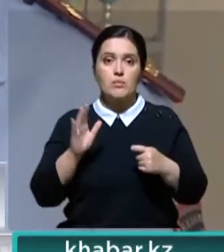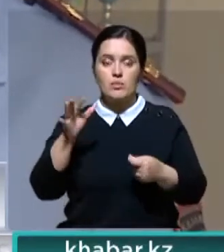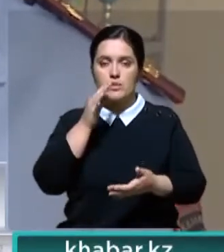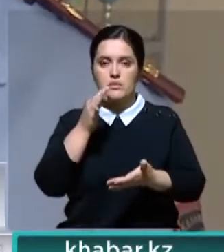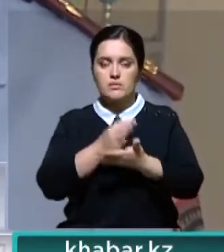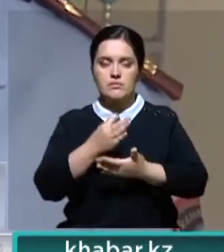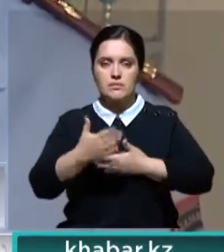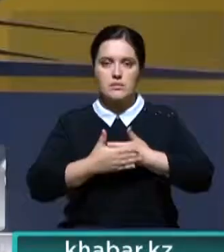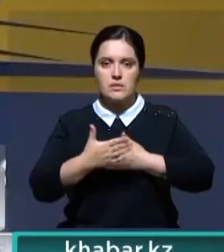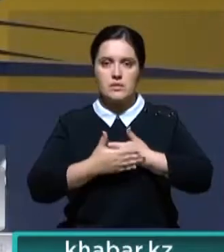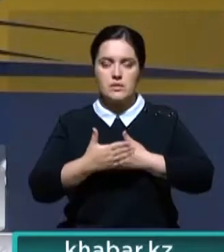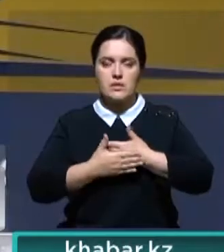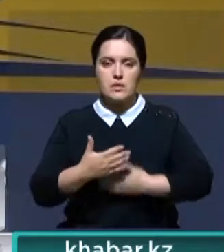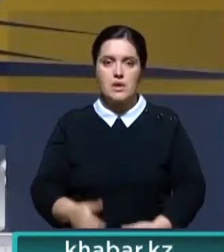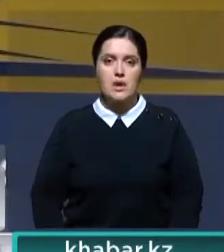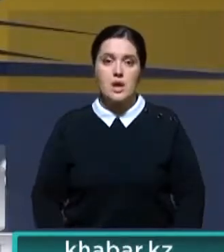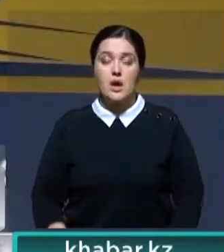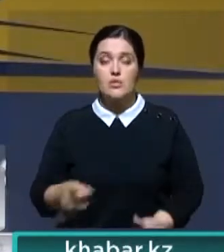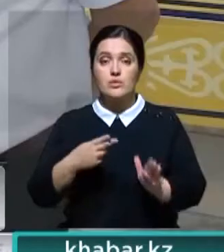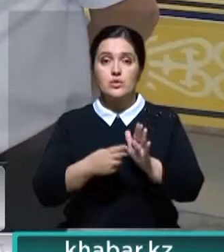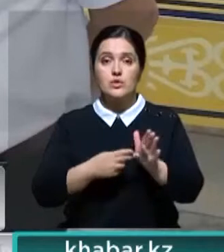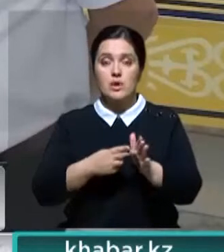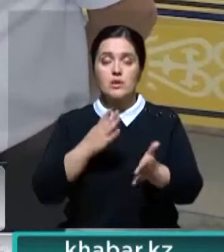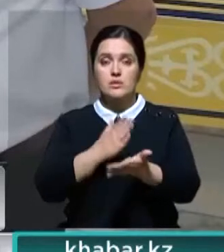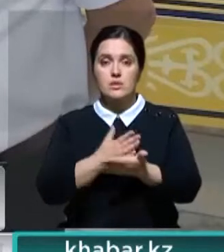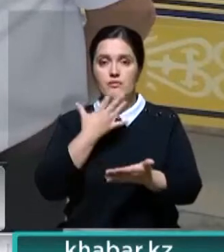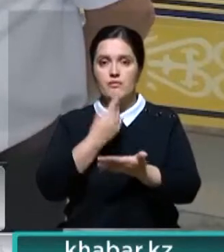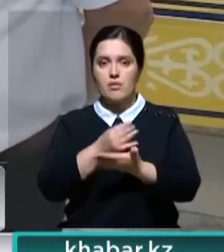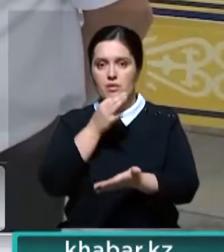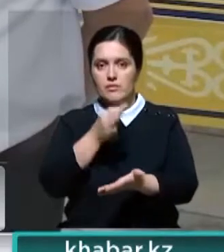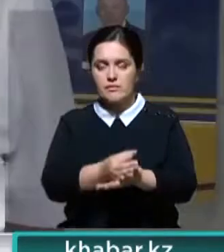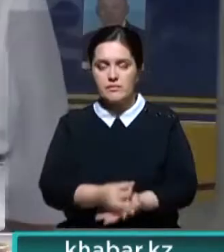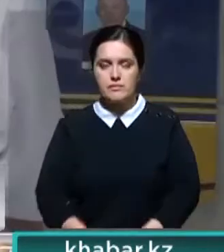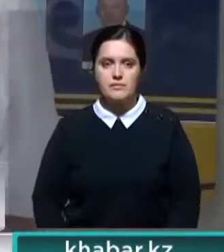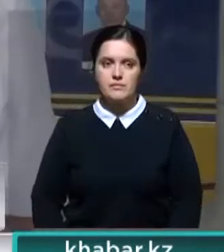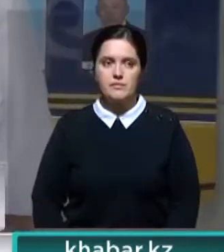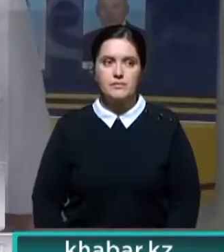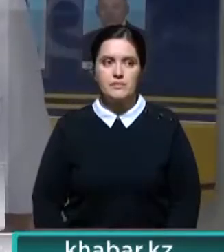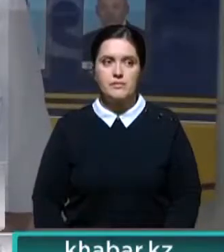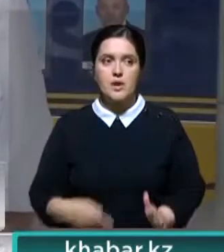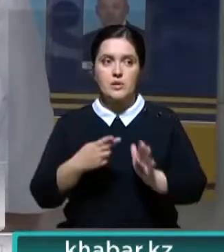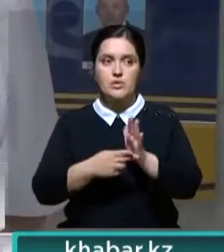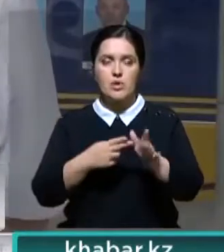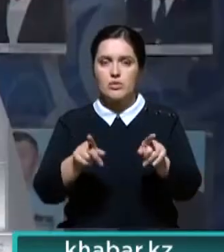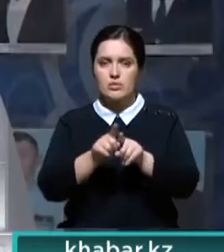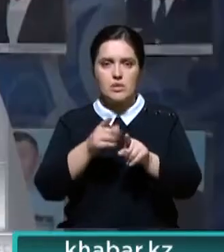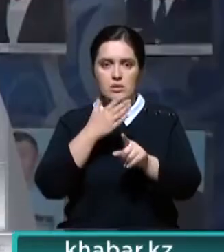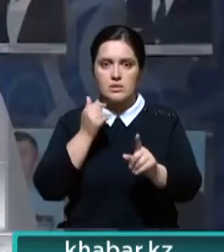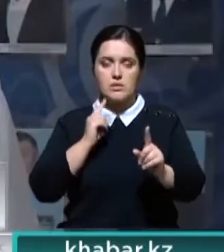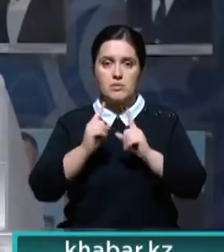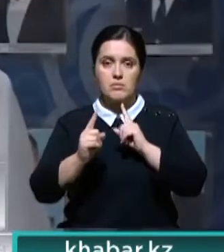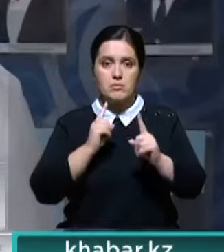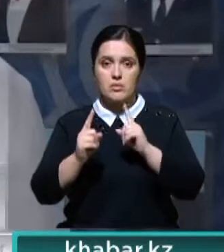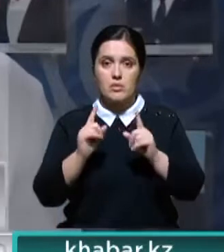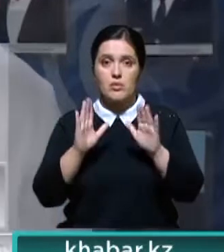привлечены к административной ответственности. Между тем, у железнодорожников на этот счет свое мнение. На железной дороге нет понятия пешеходный переход. Единственный